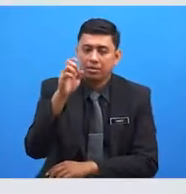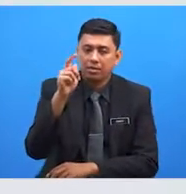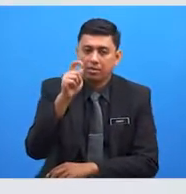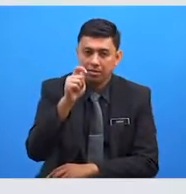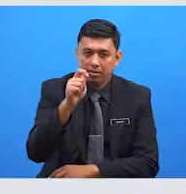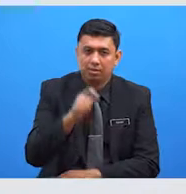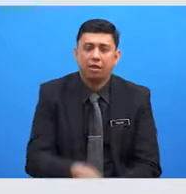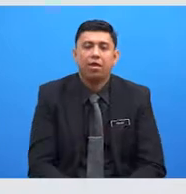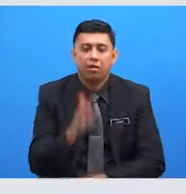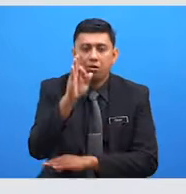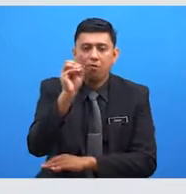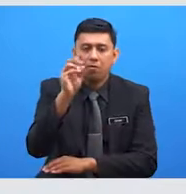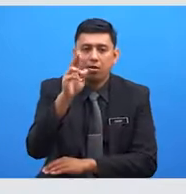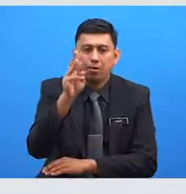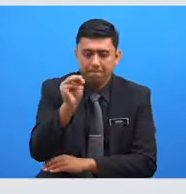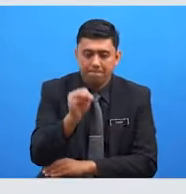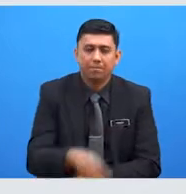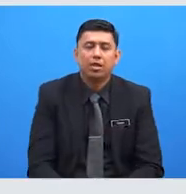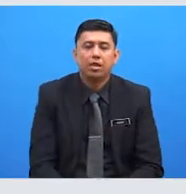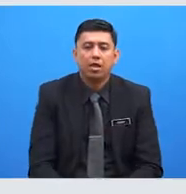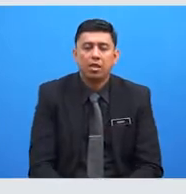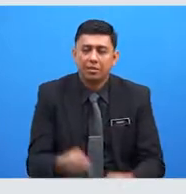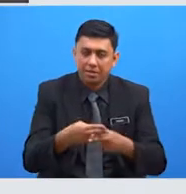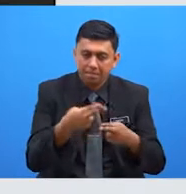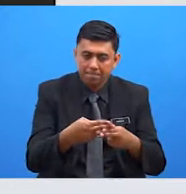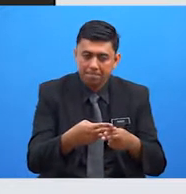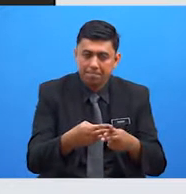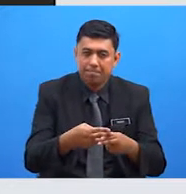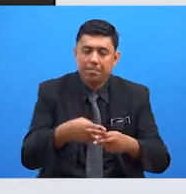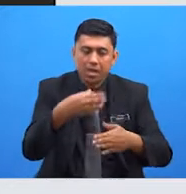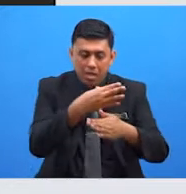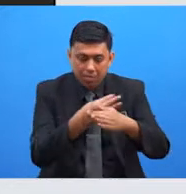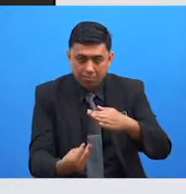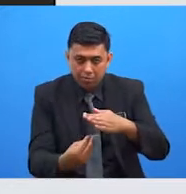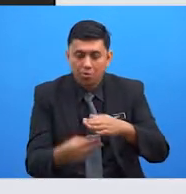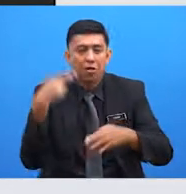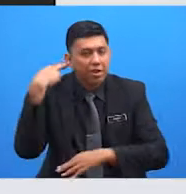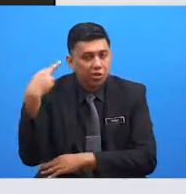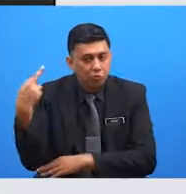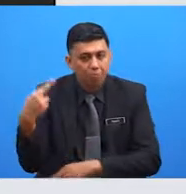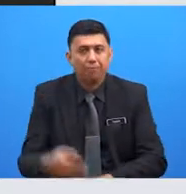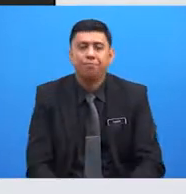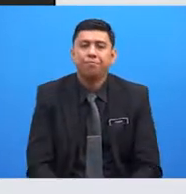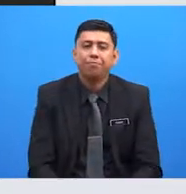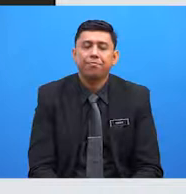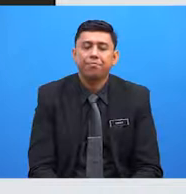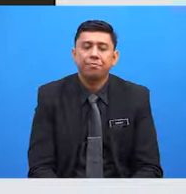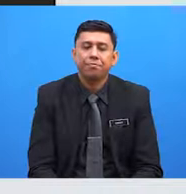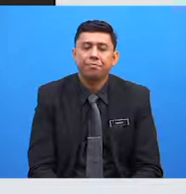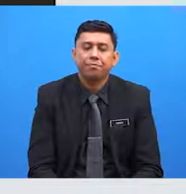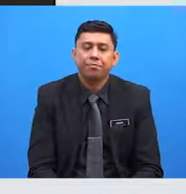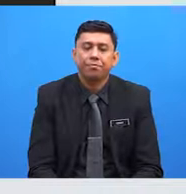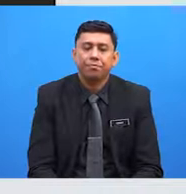form diikuti dengan elemen label dan input yang berjenis radio. Pada